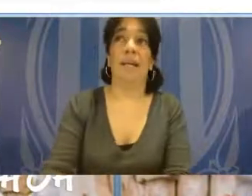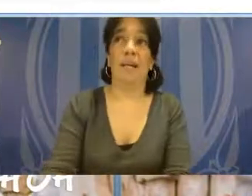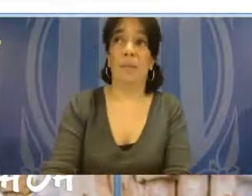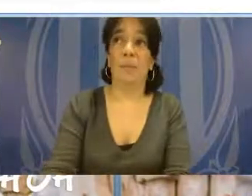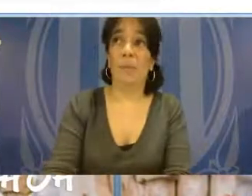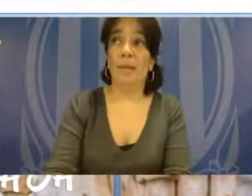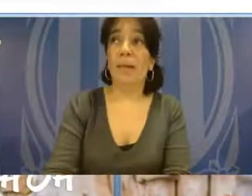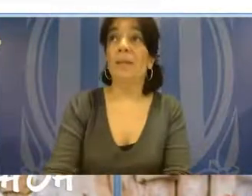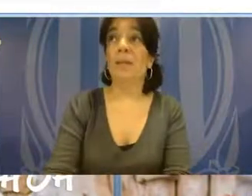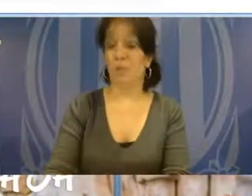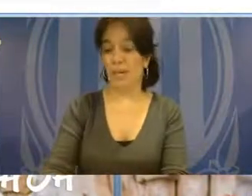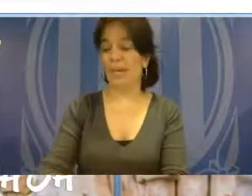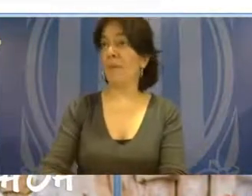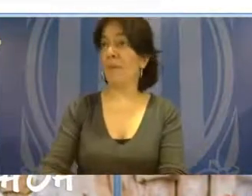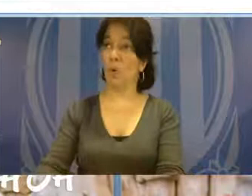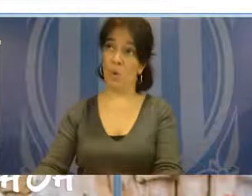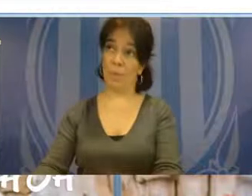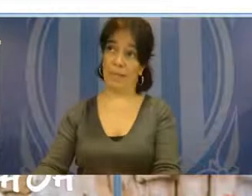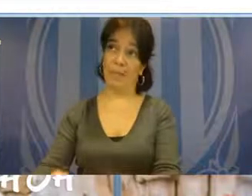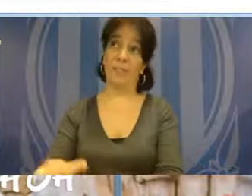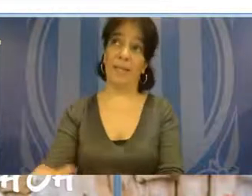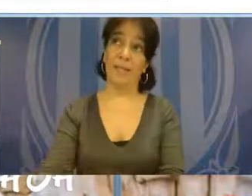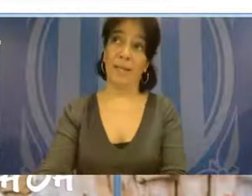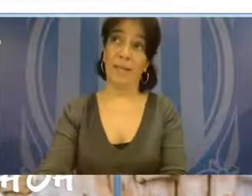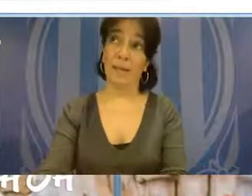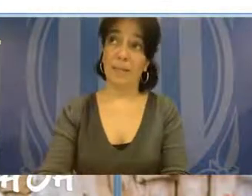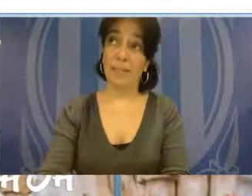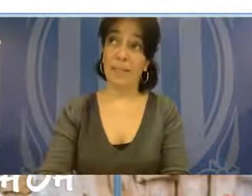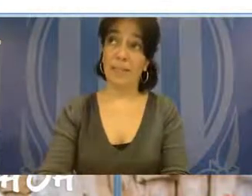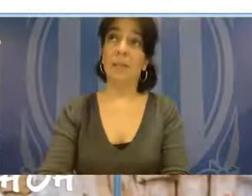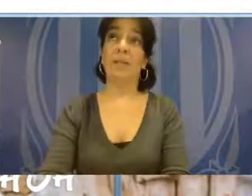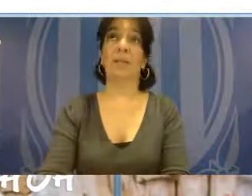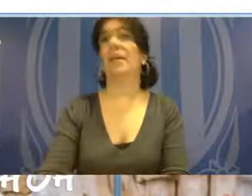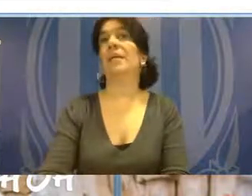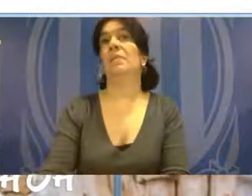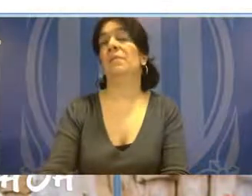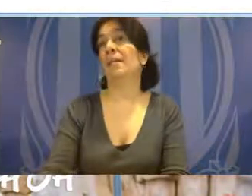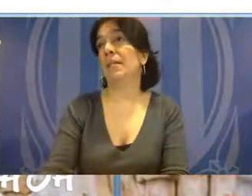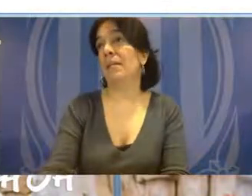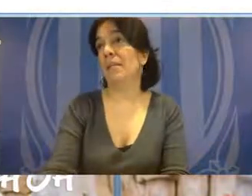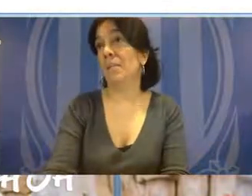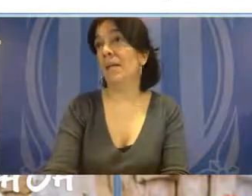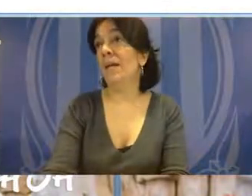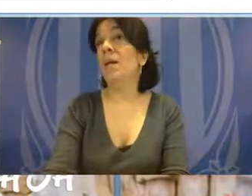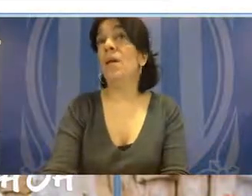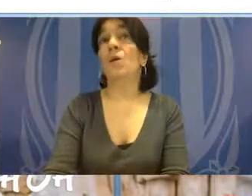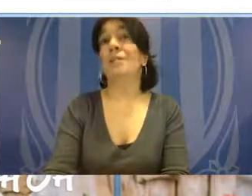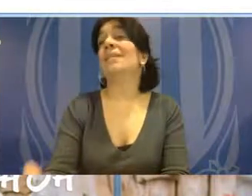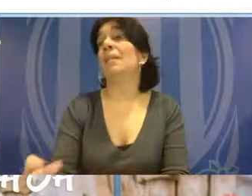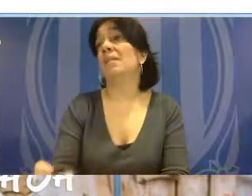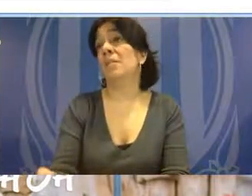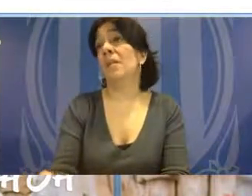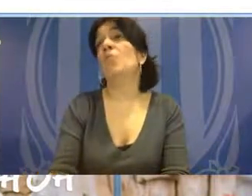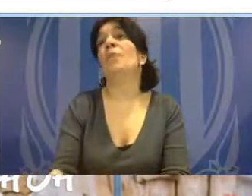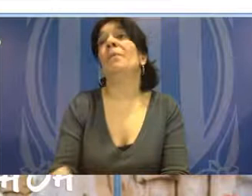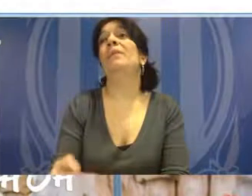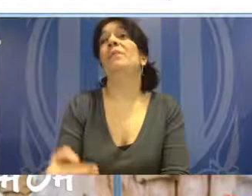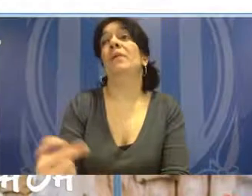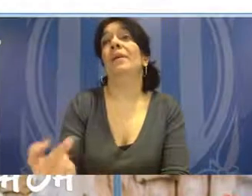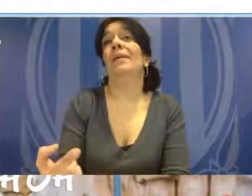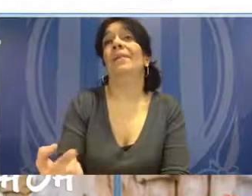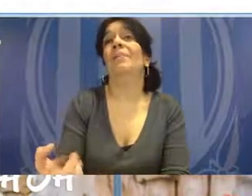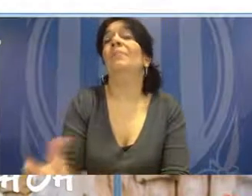que l'anem a publicar, llavors agafem o compartim directament la imatge, si per exemple és entre setmana, si és cap de setmana